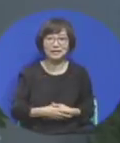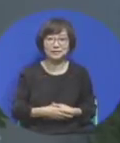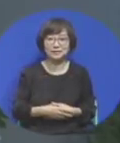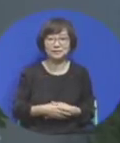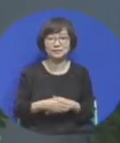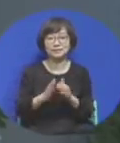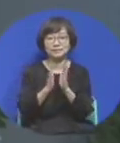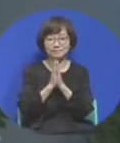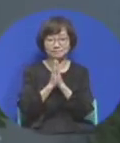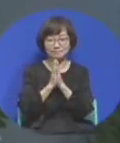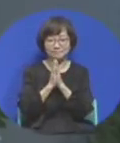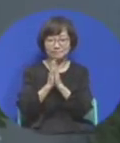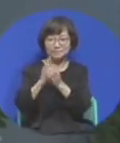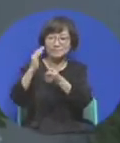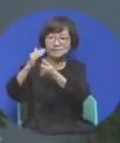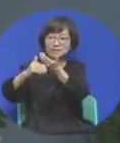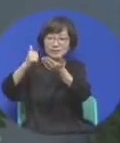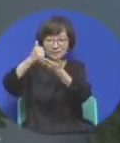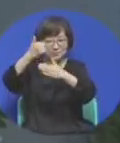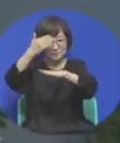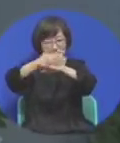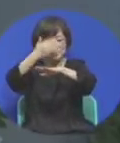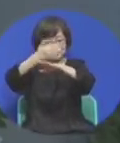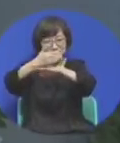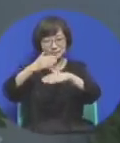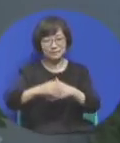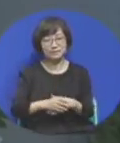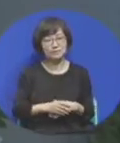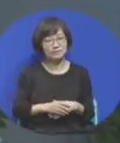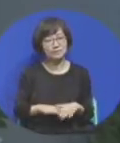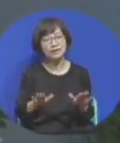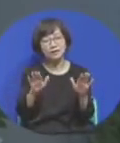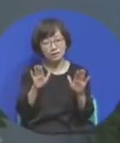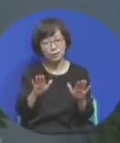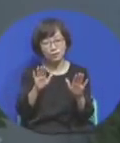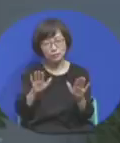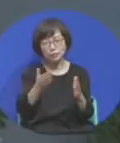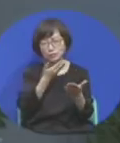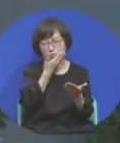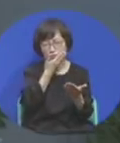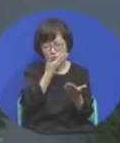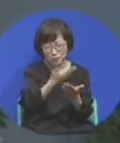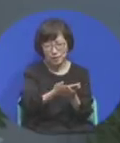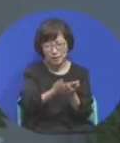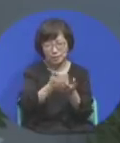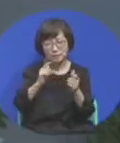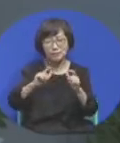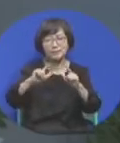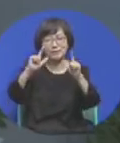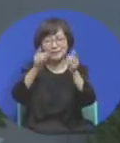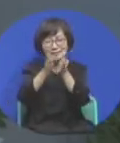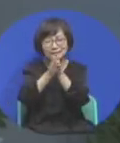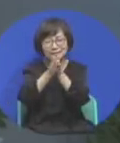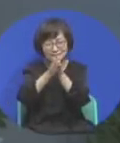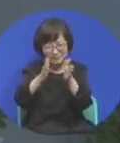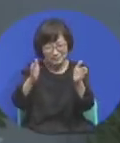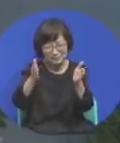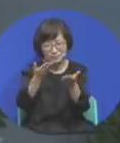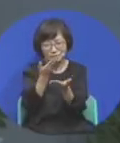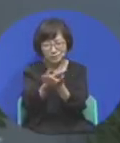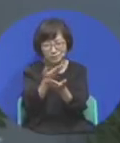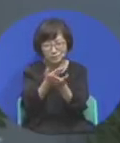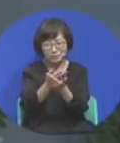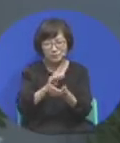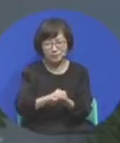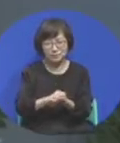answer. 기도하겠습니다. 하나님께 감사드립니다. God, we thank you. 오늘 중요한 날이 시작되게 하옵소서. May a new important day begin